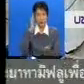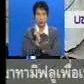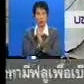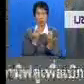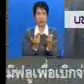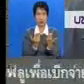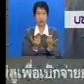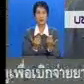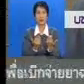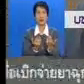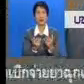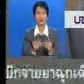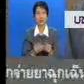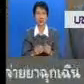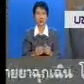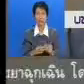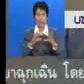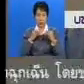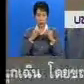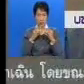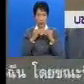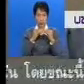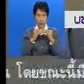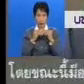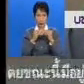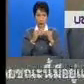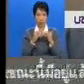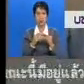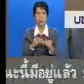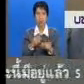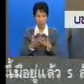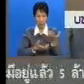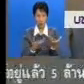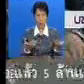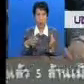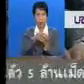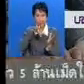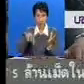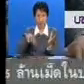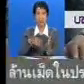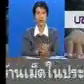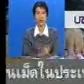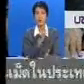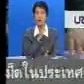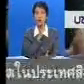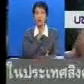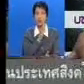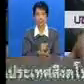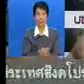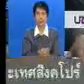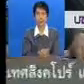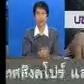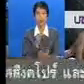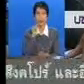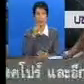ที่1ถึง9เพื่อกำชับให้แต่ละท้องที่กวดขันจับกลุ่มสินค้าละเมิดลิขสิทธิ์และทรัพย์สินทางปัญญาโดยให้แนวทางปฏิบัติแก่